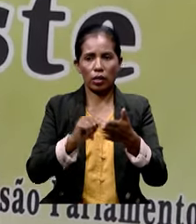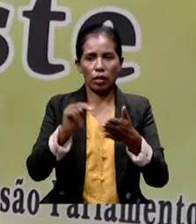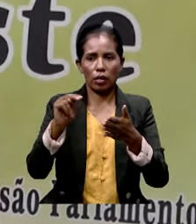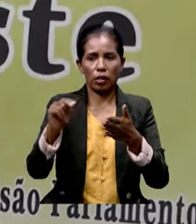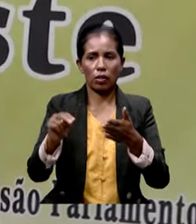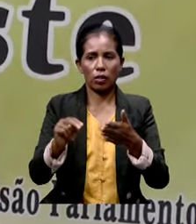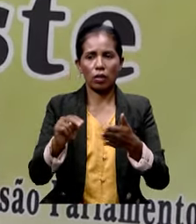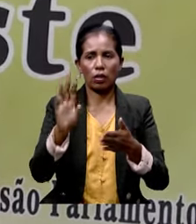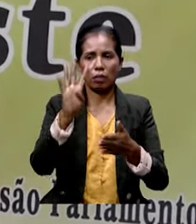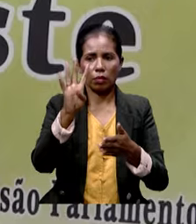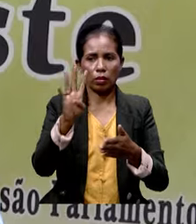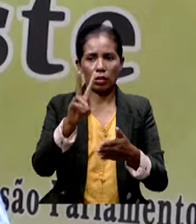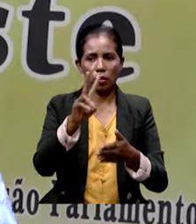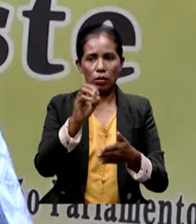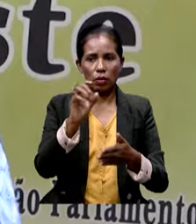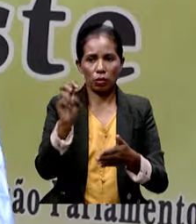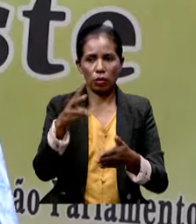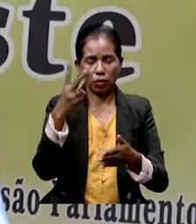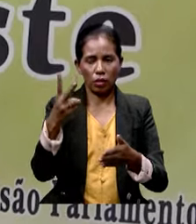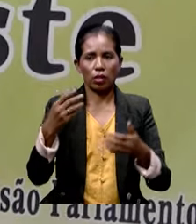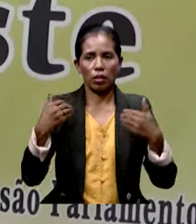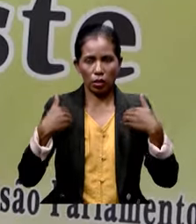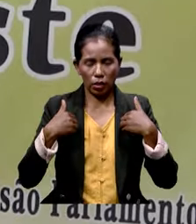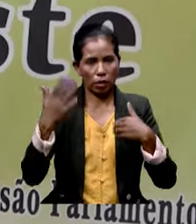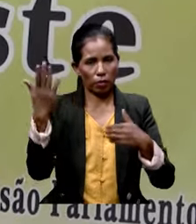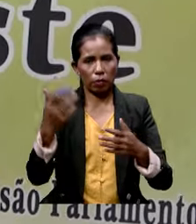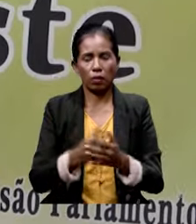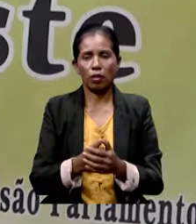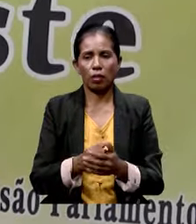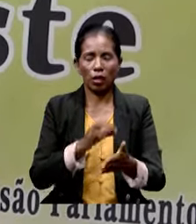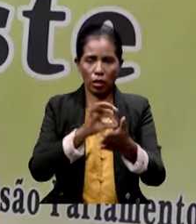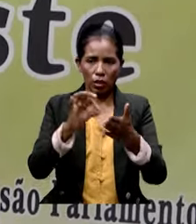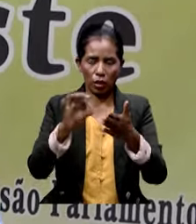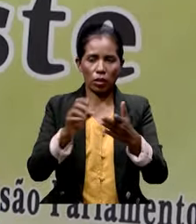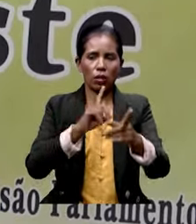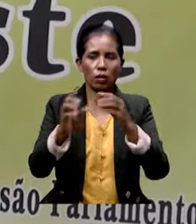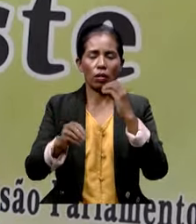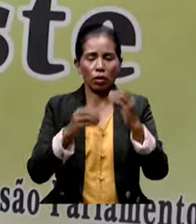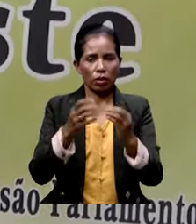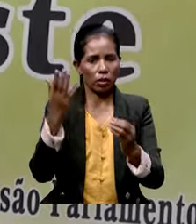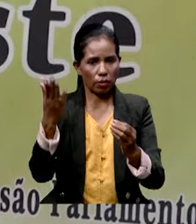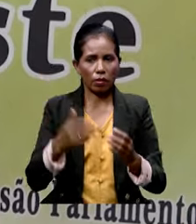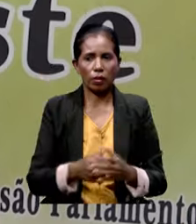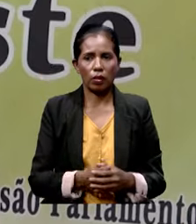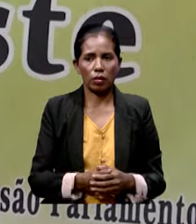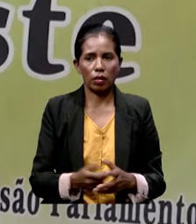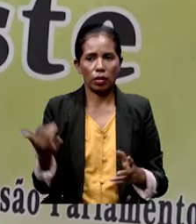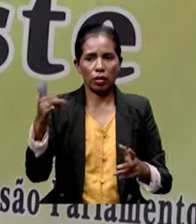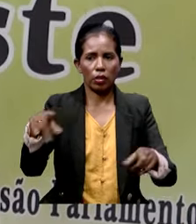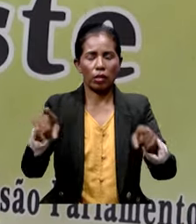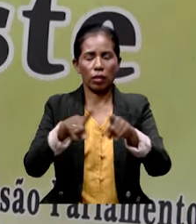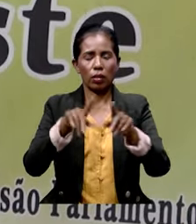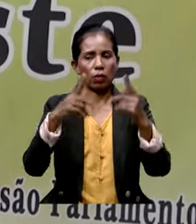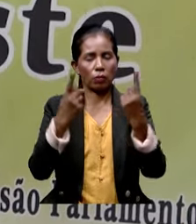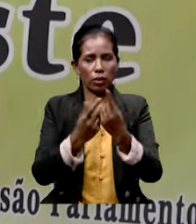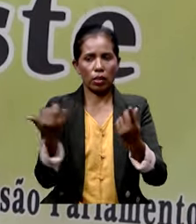nomor 4/2012 sekarang kelas salah iya nabi mas kau lihat hello buat balik iya nabi isi ran udar company isi ramai